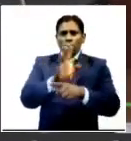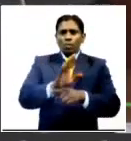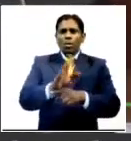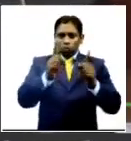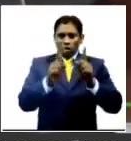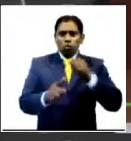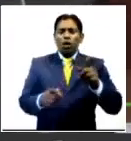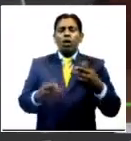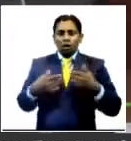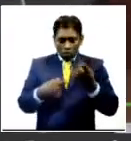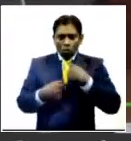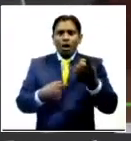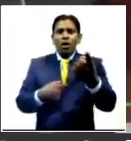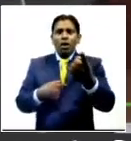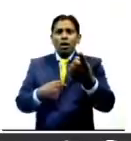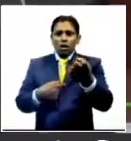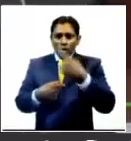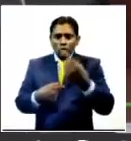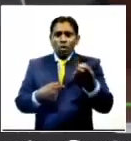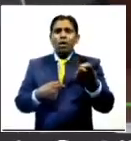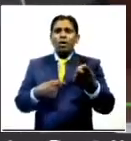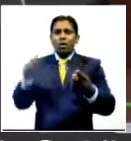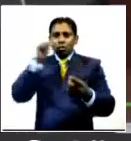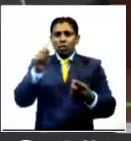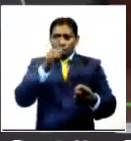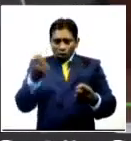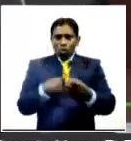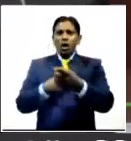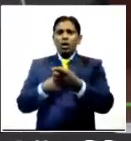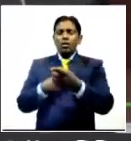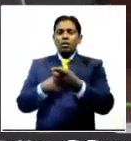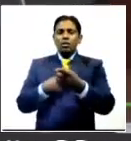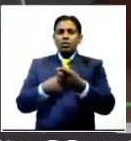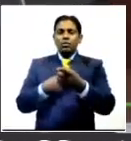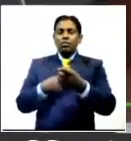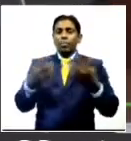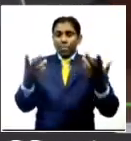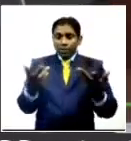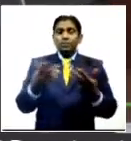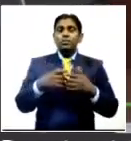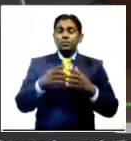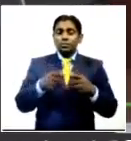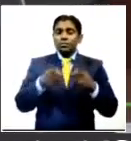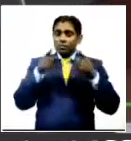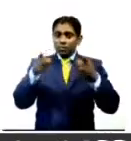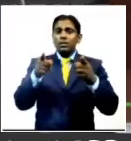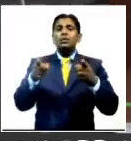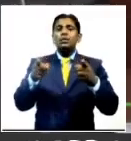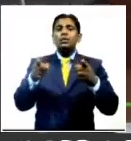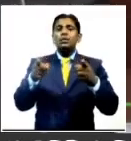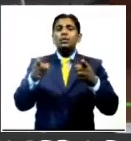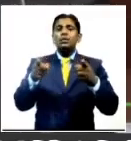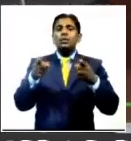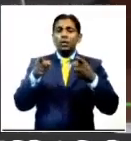කිව්වා. කිව්වා. ඒකයි ඒකයි